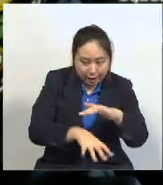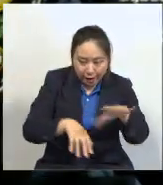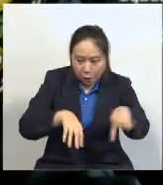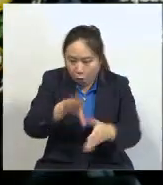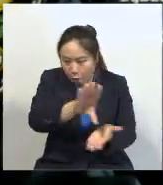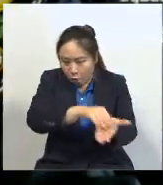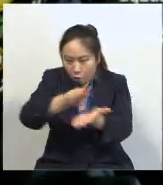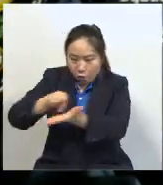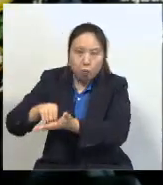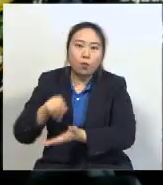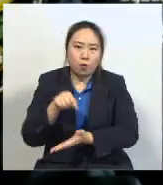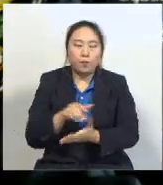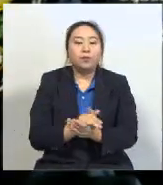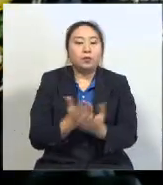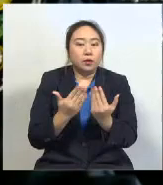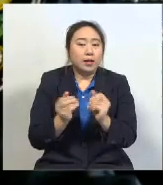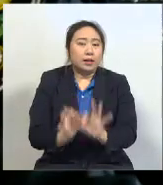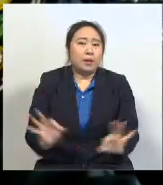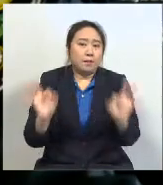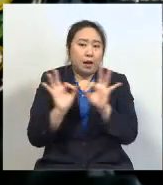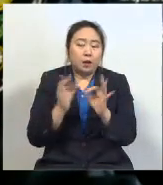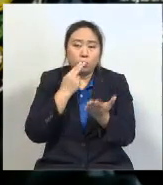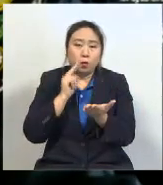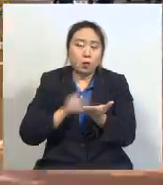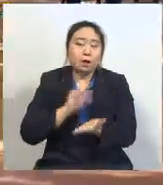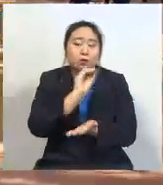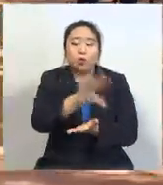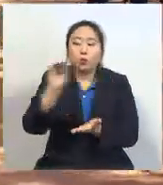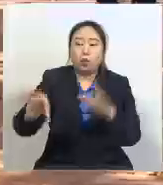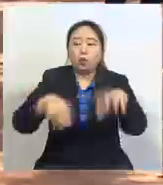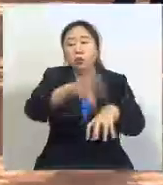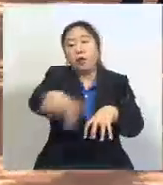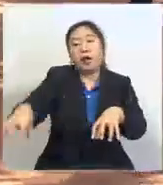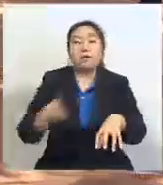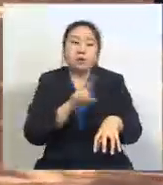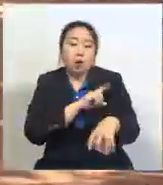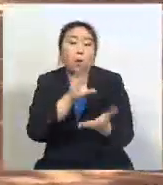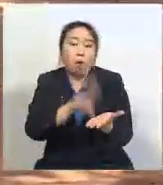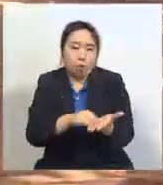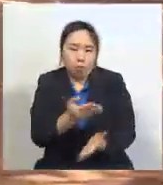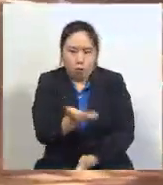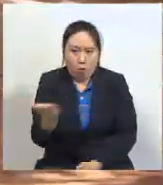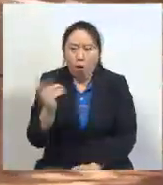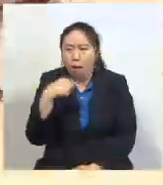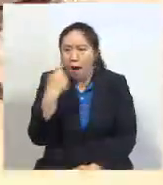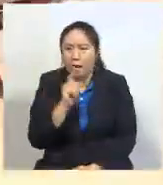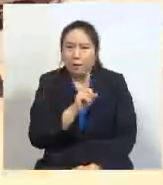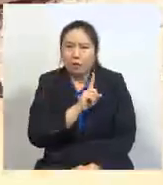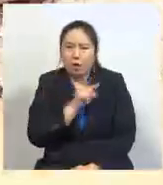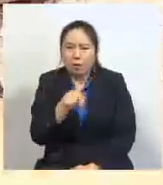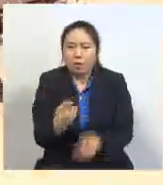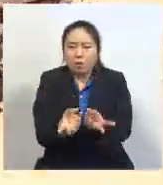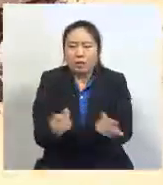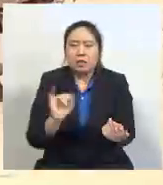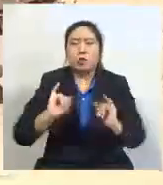คะและประเด็นสำคัญกำลังทำหนังสือไปยังหน่วยงานที่เกี่ยวข้องเพื่อขอสนับสนุนข้อมูลว่าผู้ใดเป็นบุคคลที่แท้จริงในการ